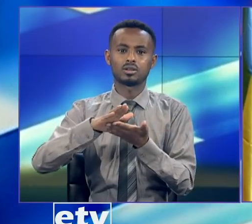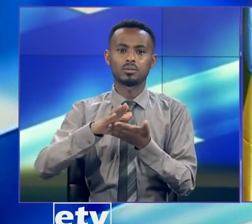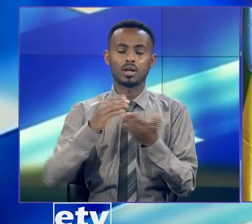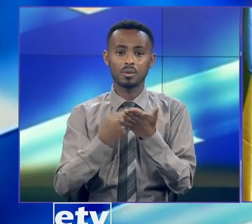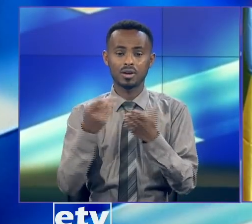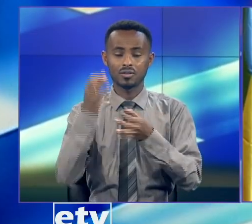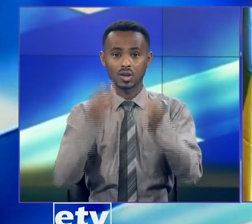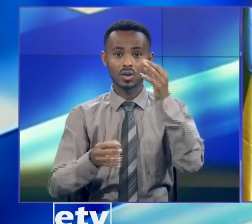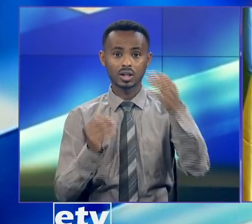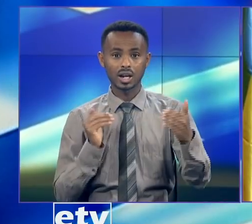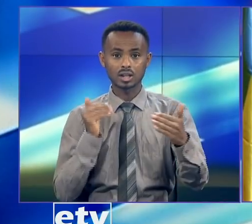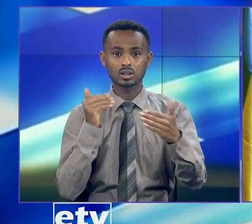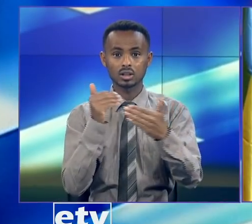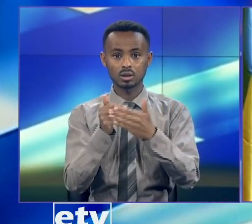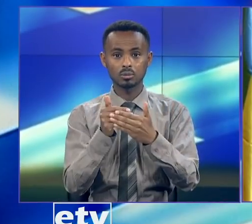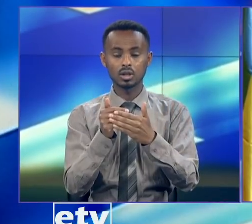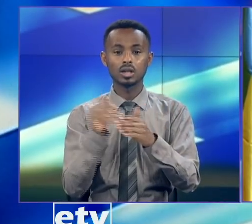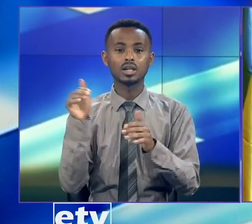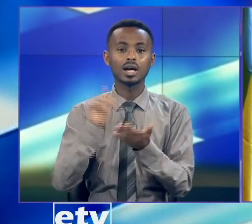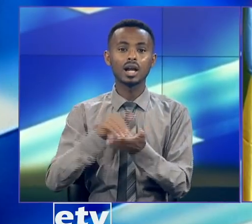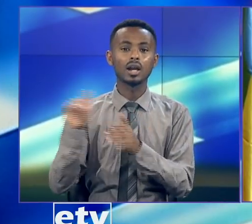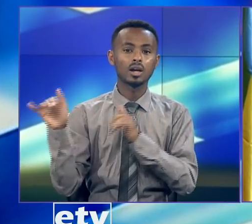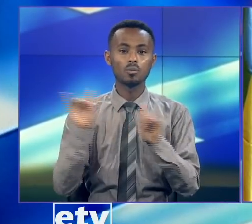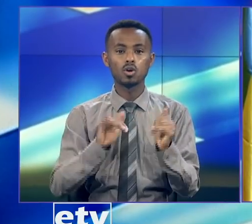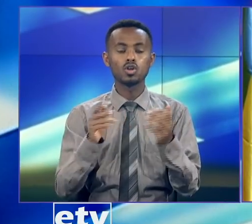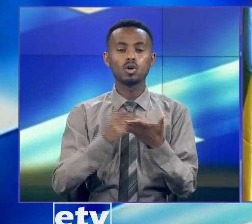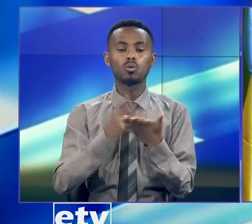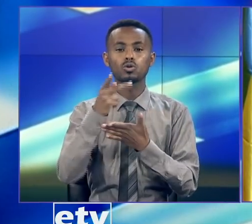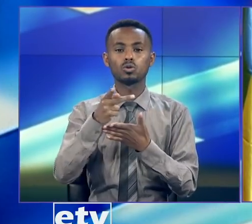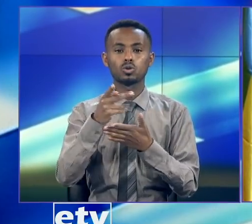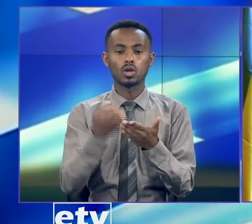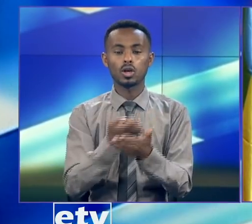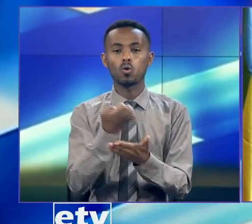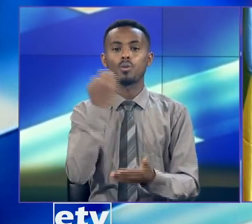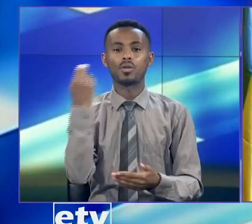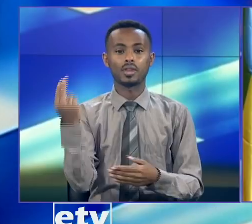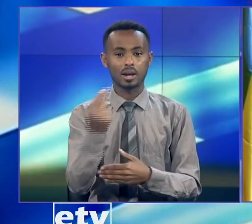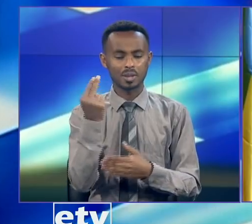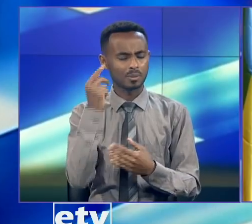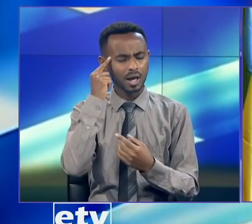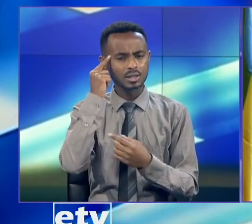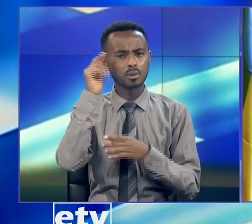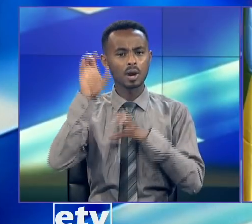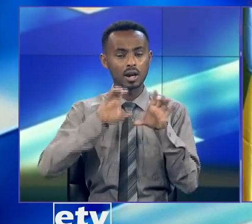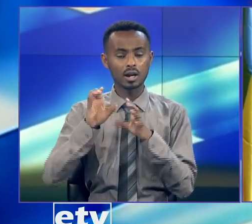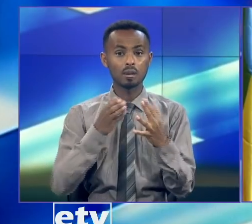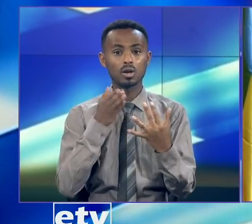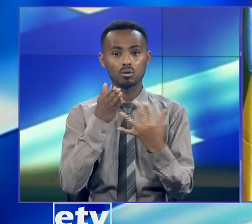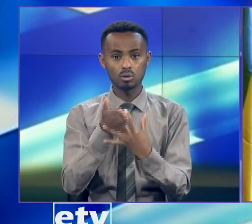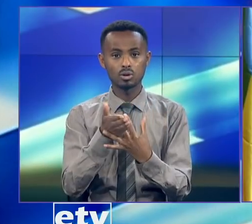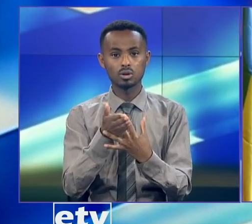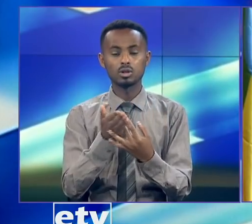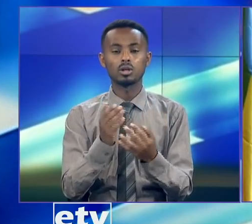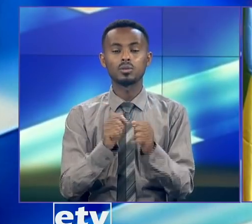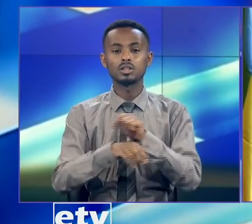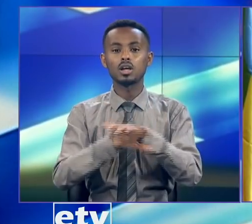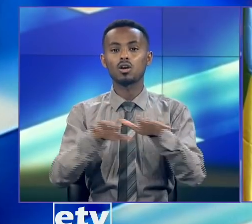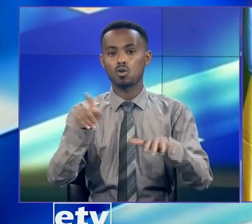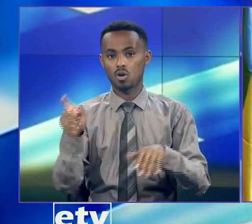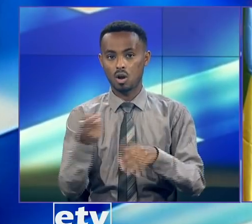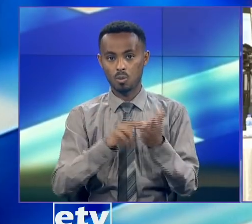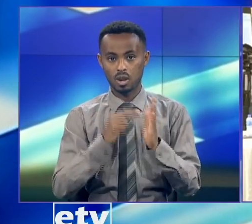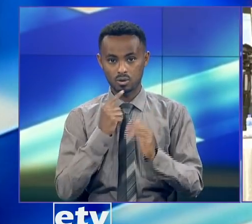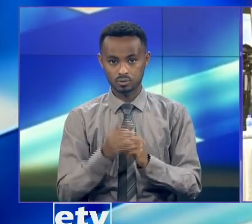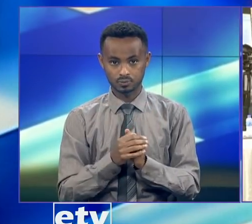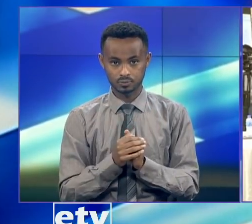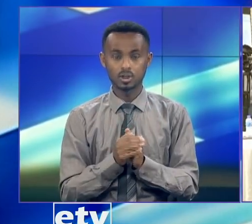ነው ፍትሐዊ ተደራሽነትንም እንደገና የፕሮጀክቶቹ ኢኮኖሚያዊ ጠቀሜታንም ታሳቢ ባደረገ መልኩ የሚዘረጉ ይሆናሉ ማለት